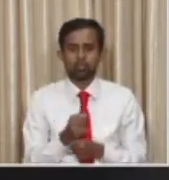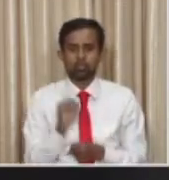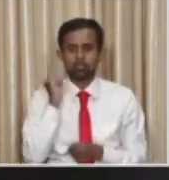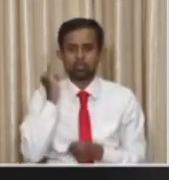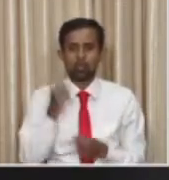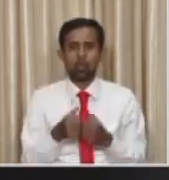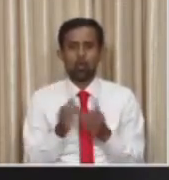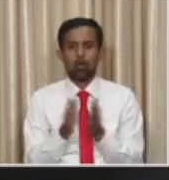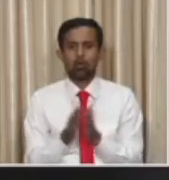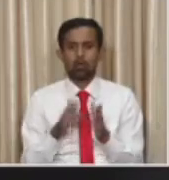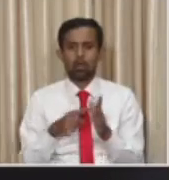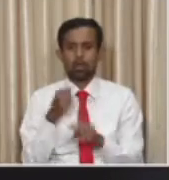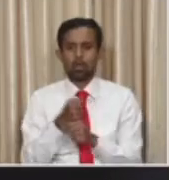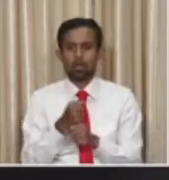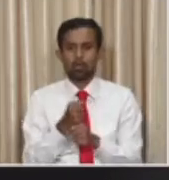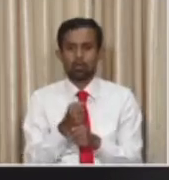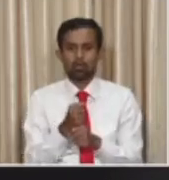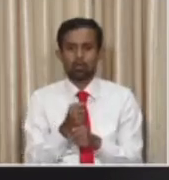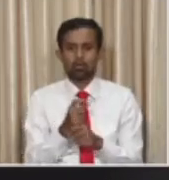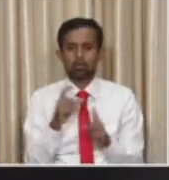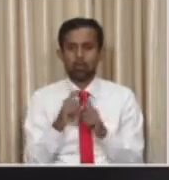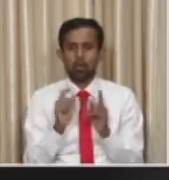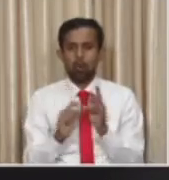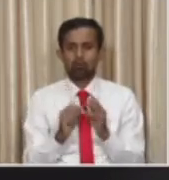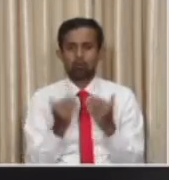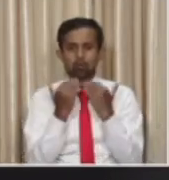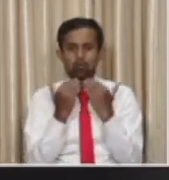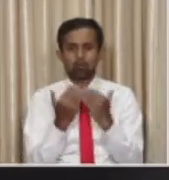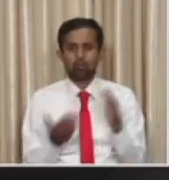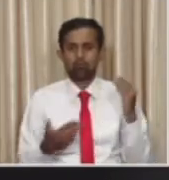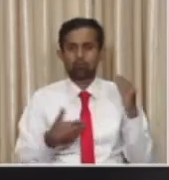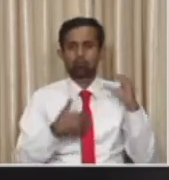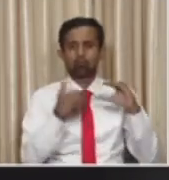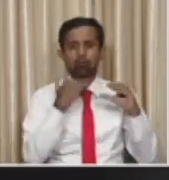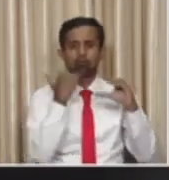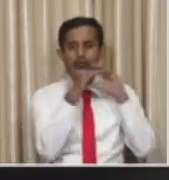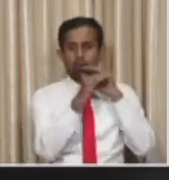නිලධාරීන් ඕන දෙයකට නීතිපති දෙපාර්තමේන්තුවට උපදෙස් Honorable member,